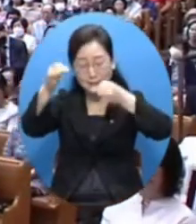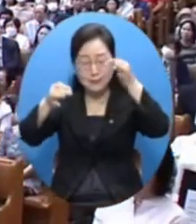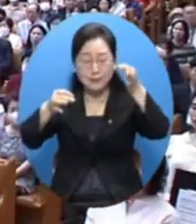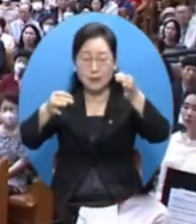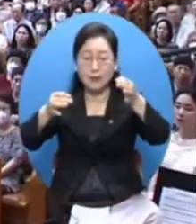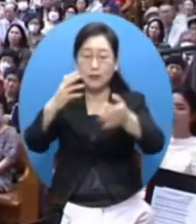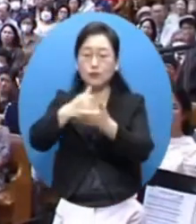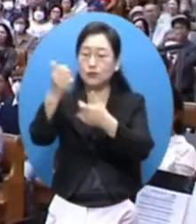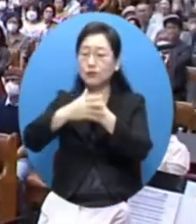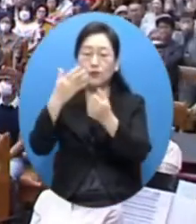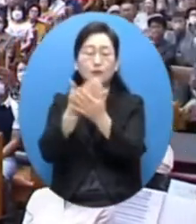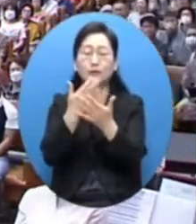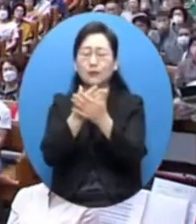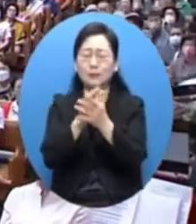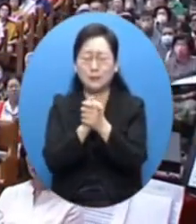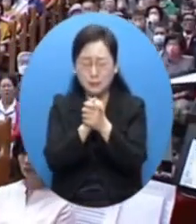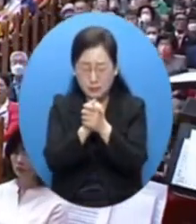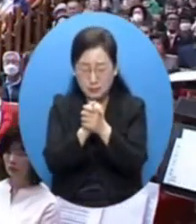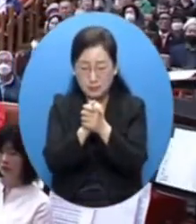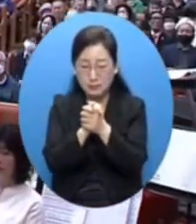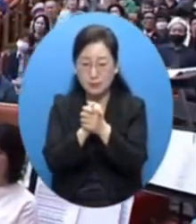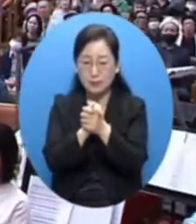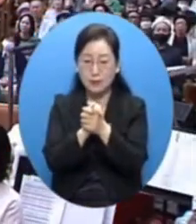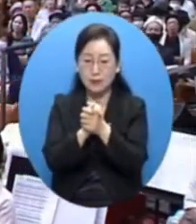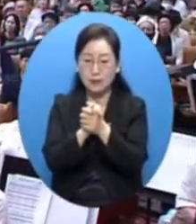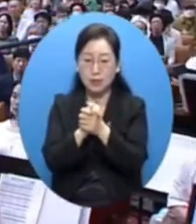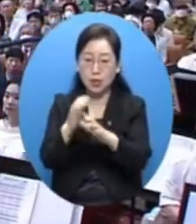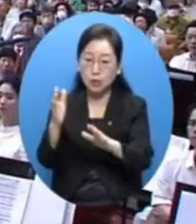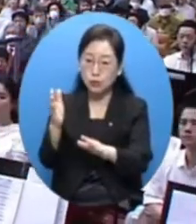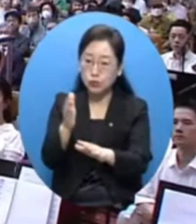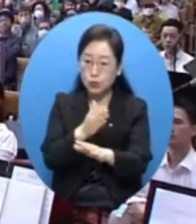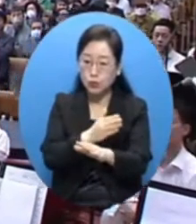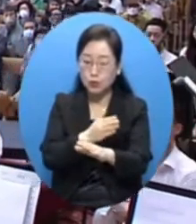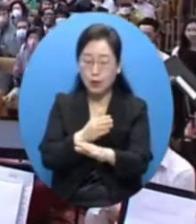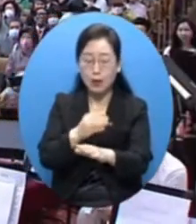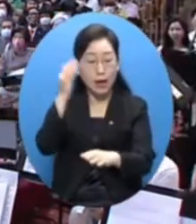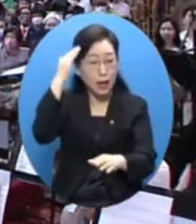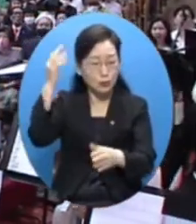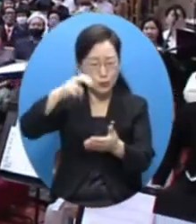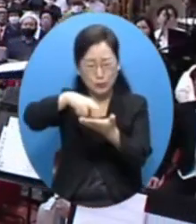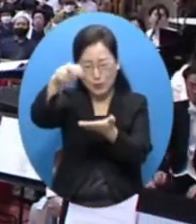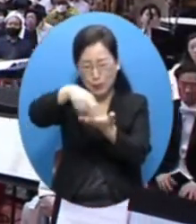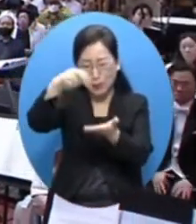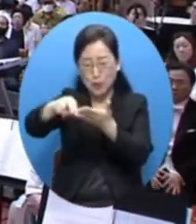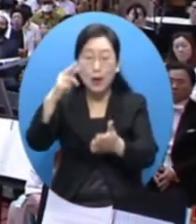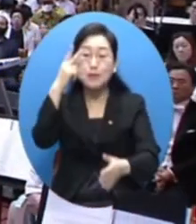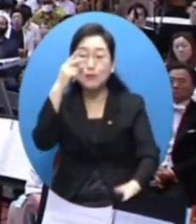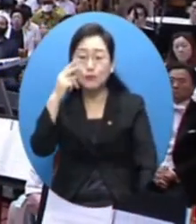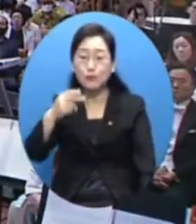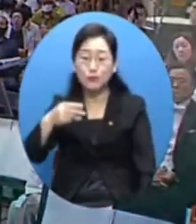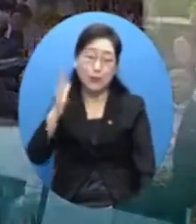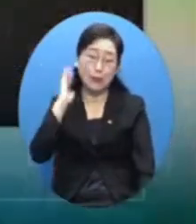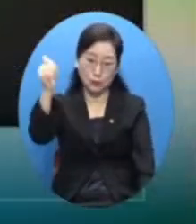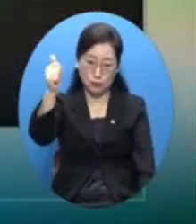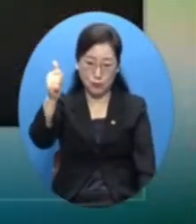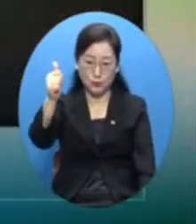주의 도우심을 간구했습니다. 그때 한국으로부터 미국의 구원명을 요청하는 전문이 미국 트루만